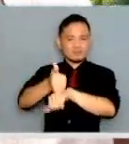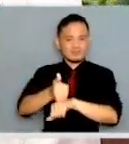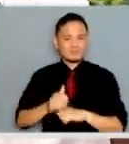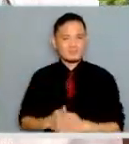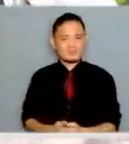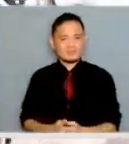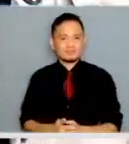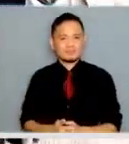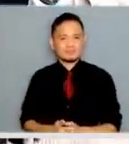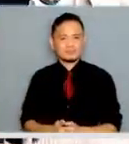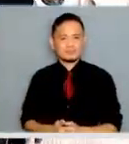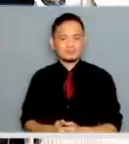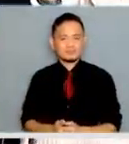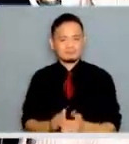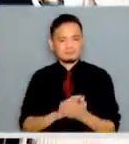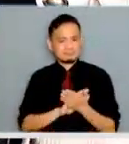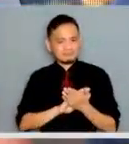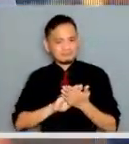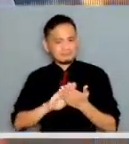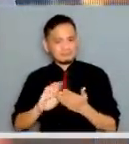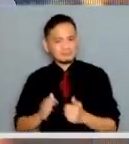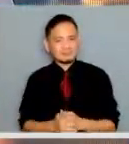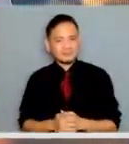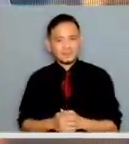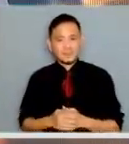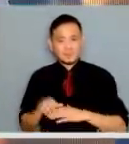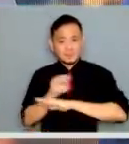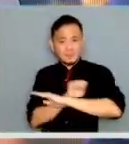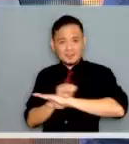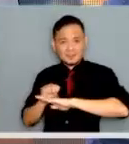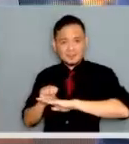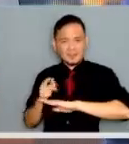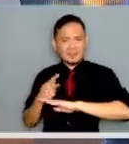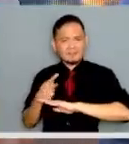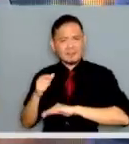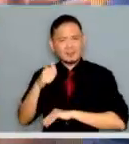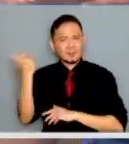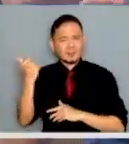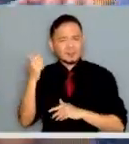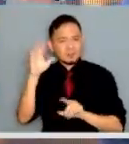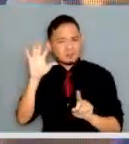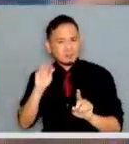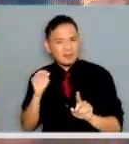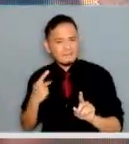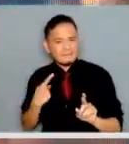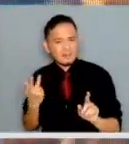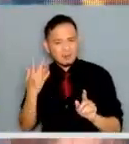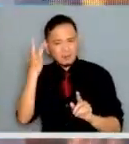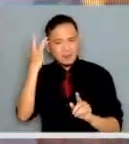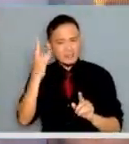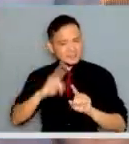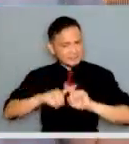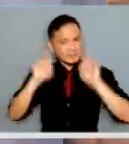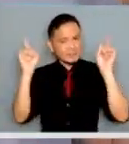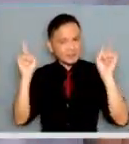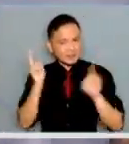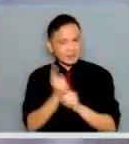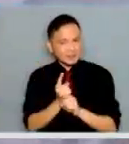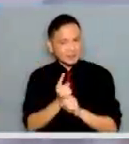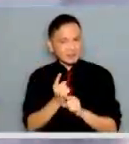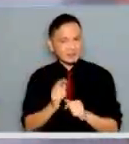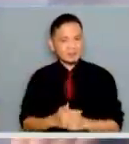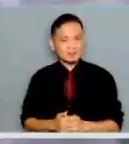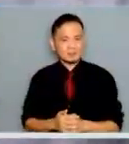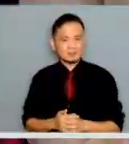Nice. And yung staging ninyo, meron ba tayong aasahan na kakaiba? Kasi medyo edgy di ba?